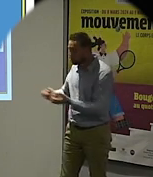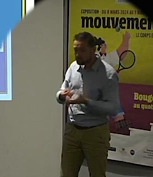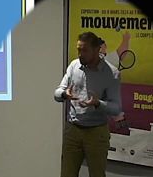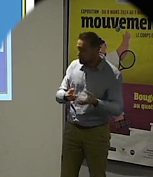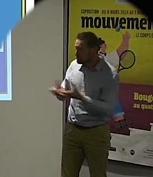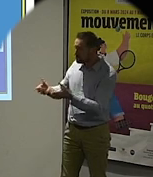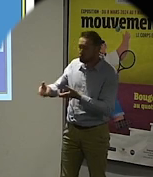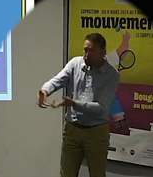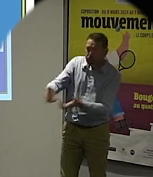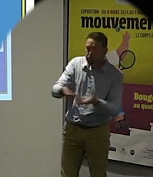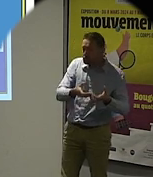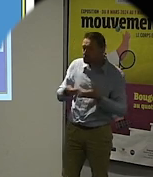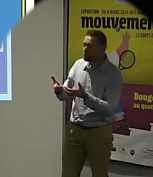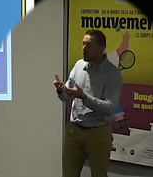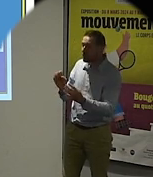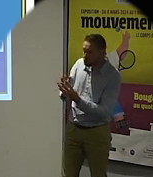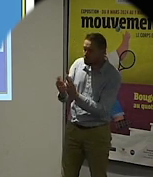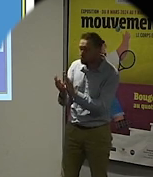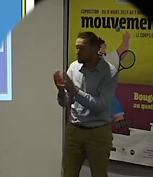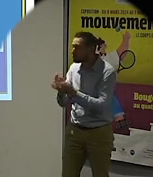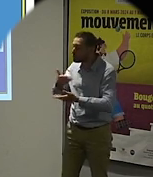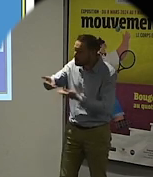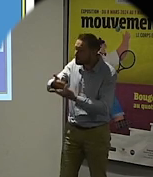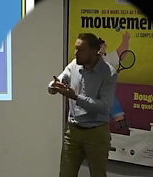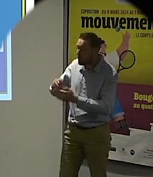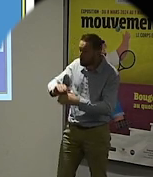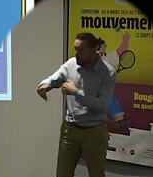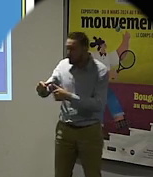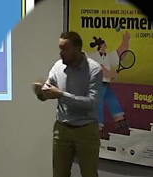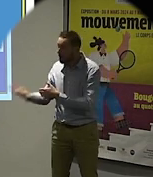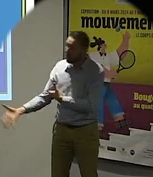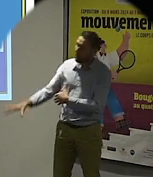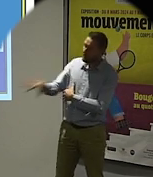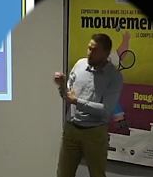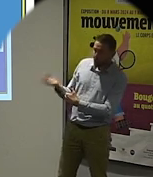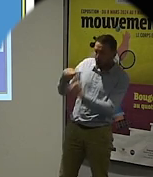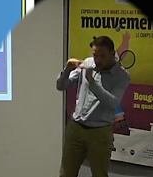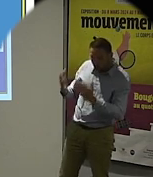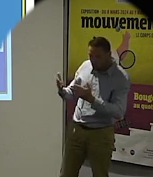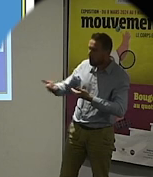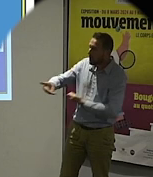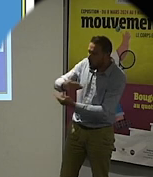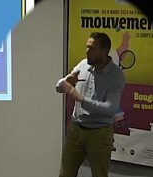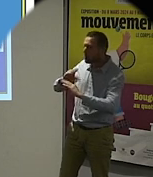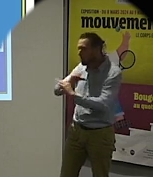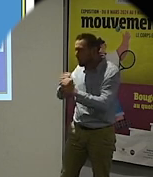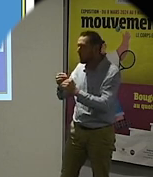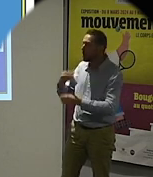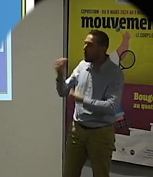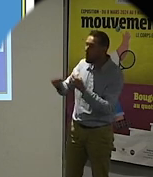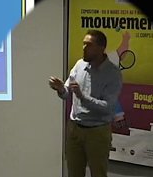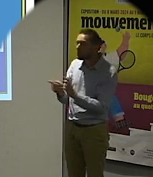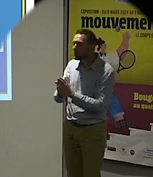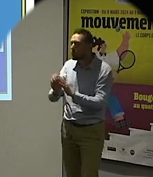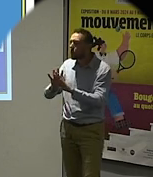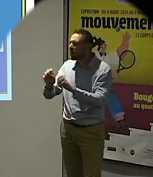Et donc de pouvoir inviter des personnes chez lui, d'aller marcher le week-end, même si l'association est fermée,